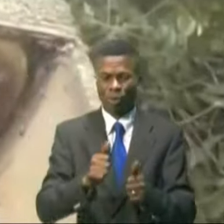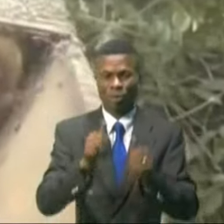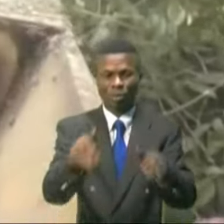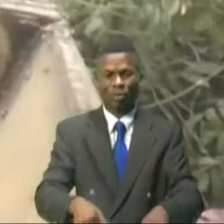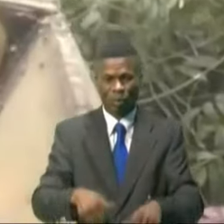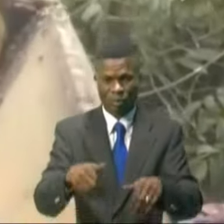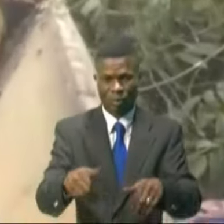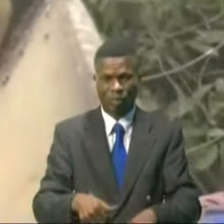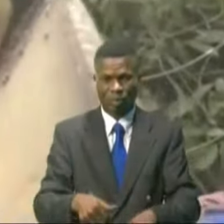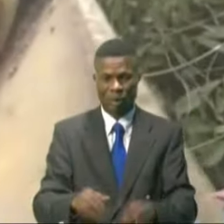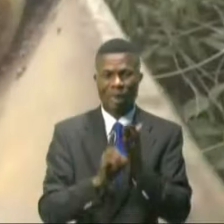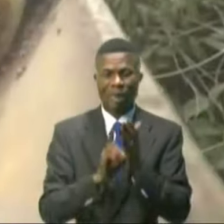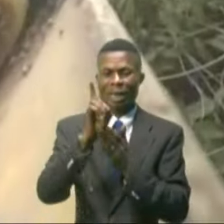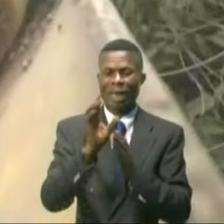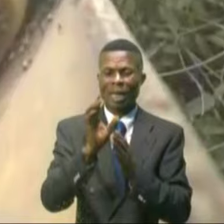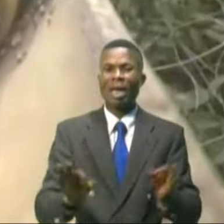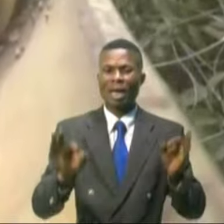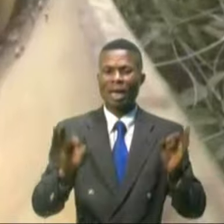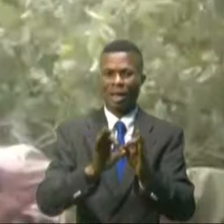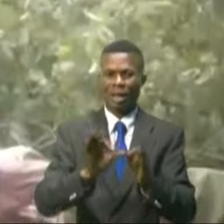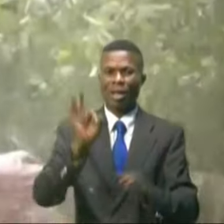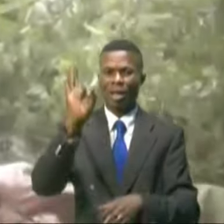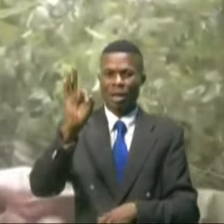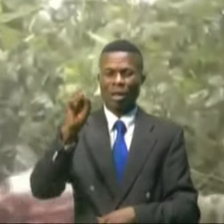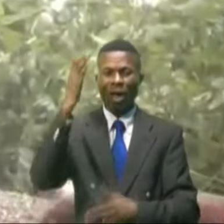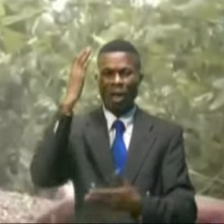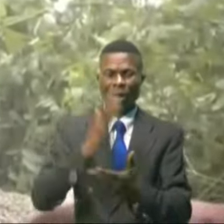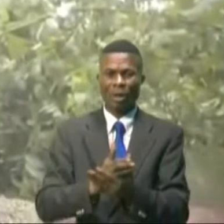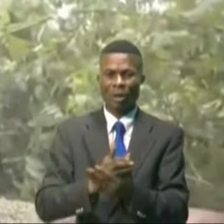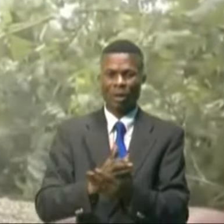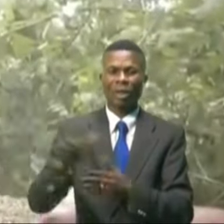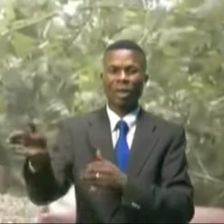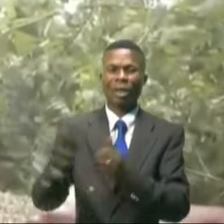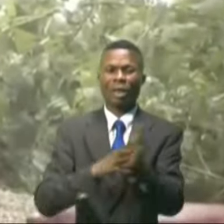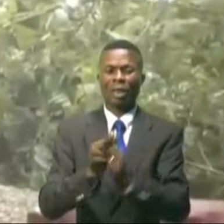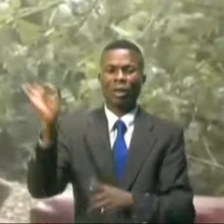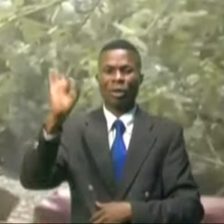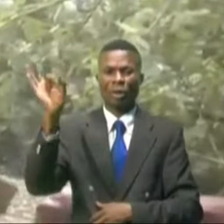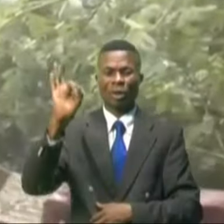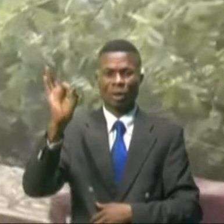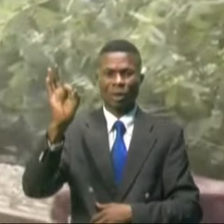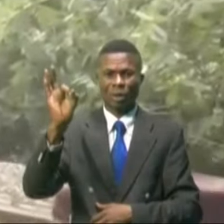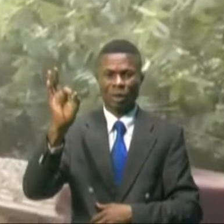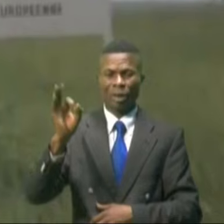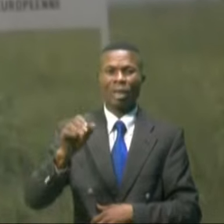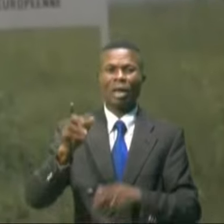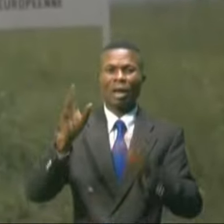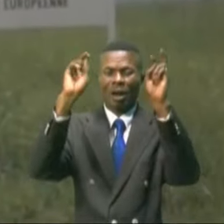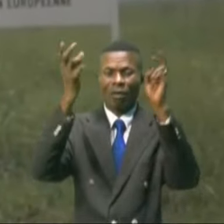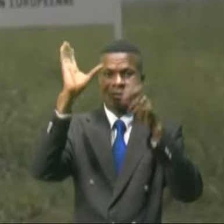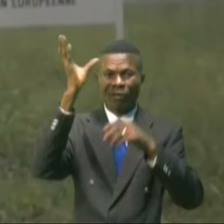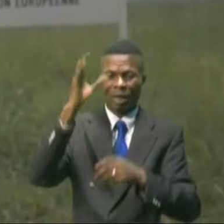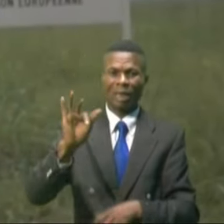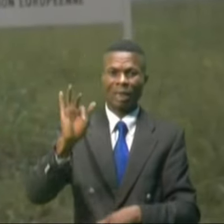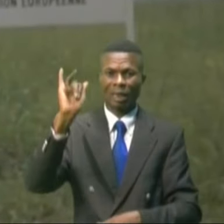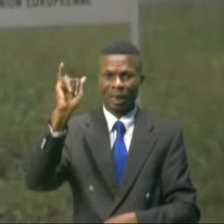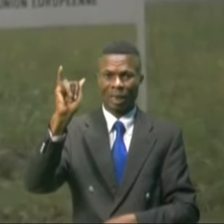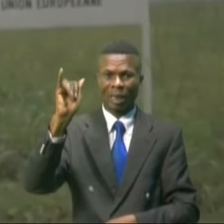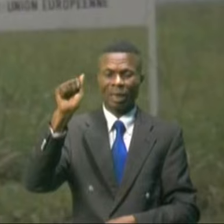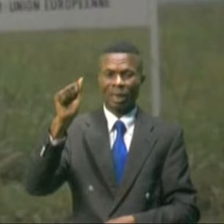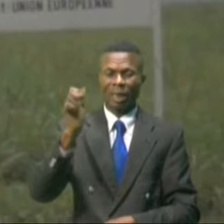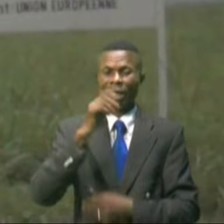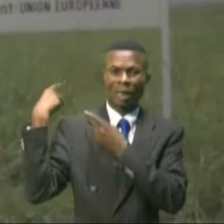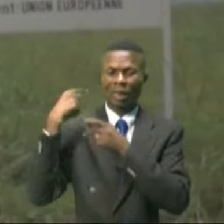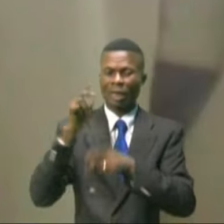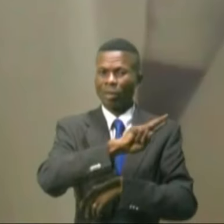L'apiculture, l'un des volets du projet forêt pour lutter contre la déforestation dans le paysage de Yangambi. Voilà pourquoi depuis 2020,